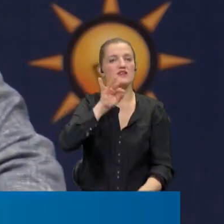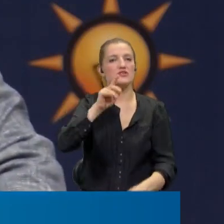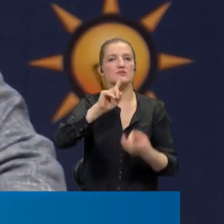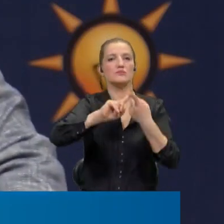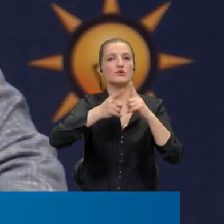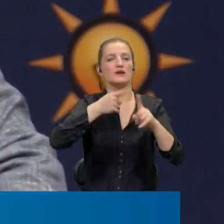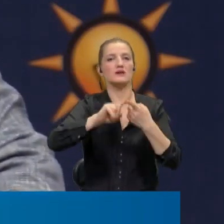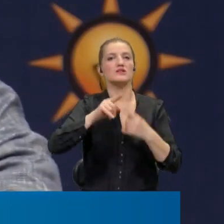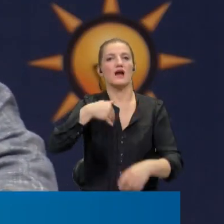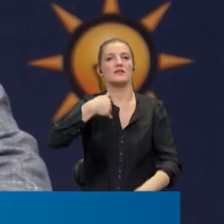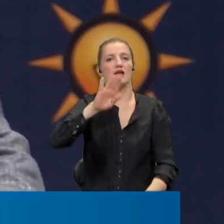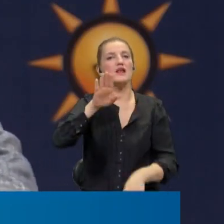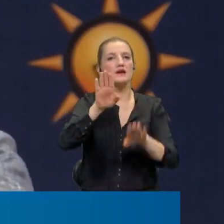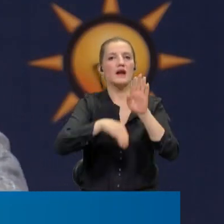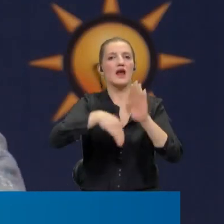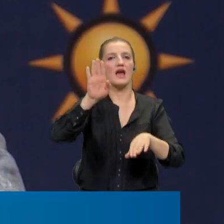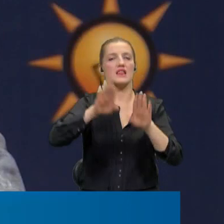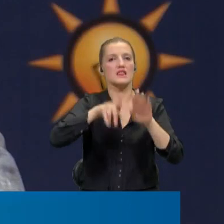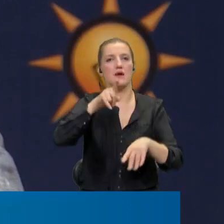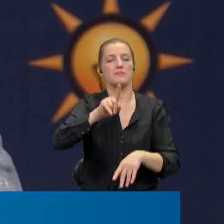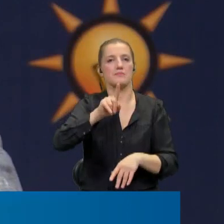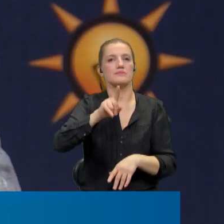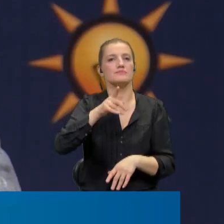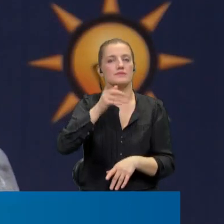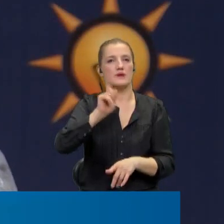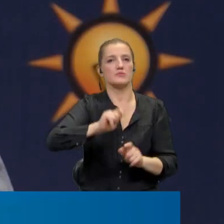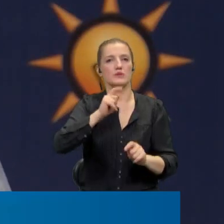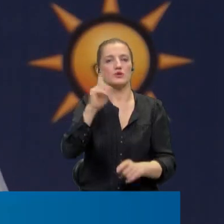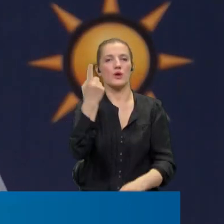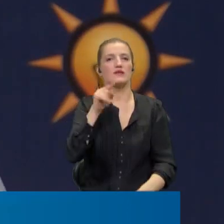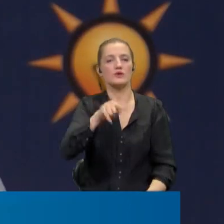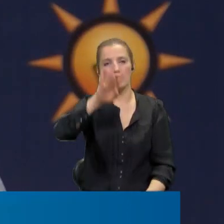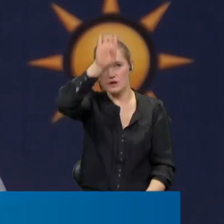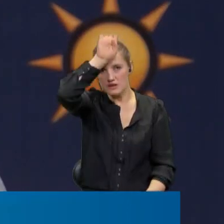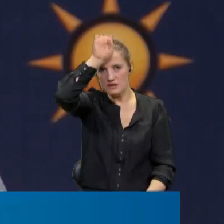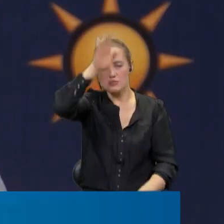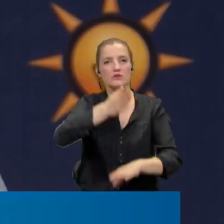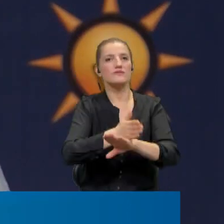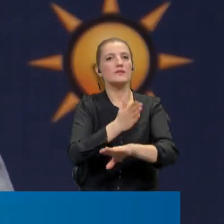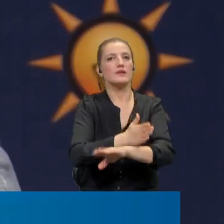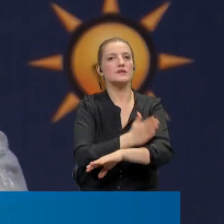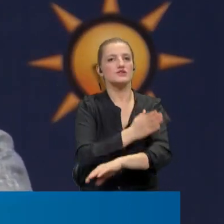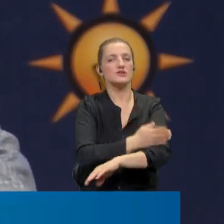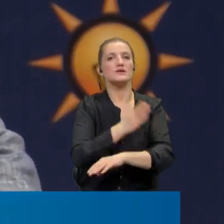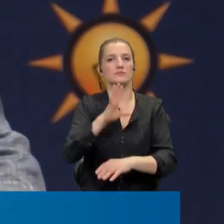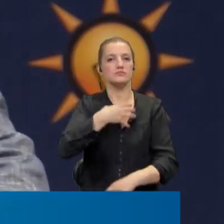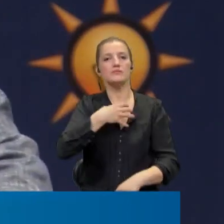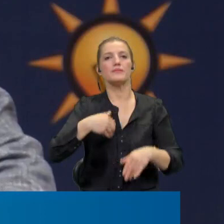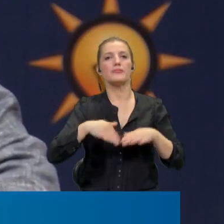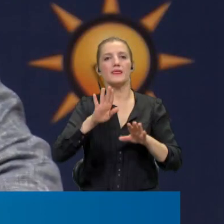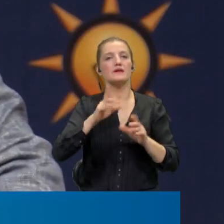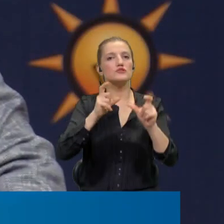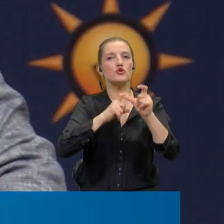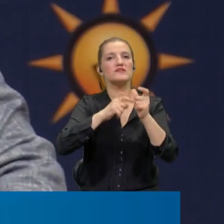siyasetçiler değil reklam ajansları öğreniyor İstanbul vatandaşım vatandaşının değil